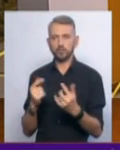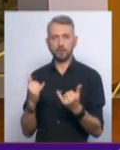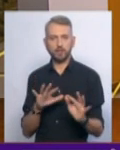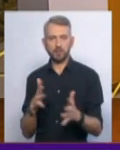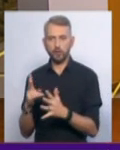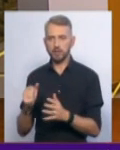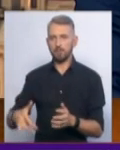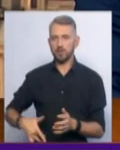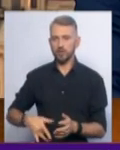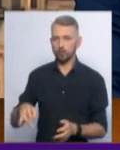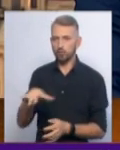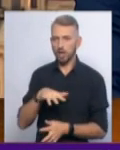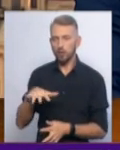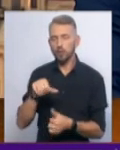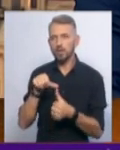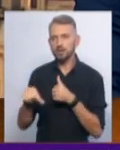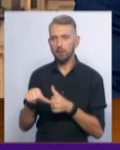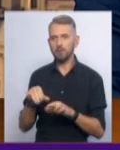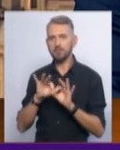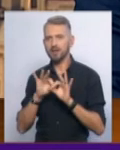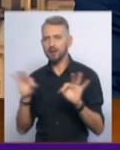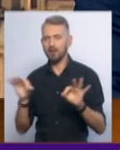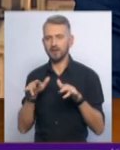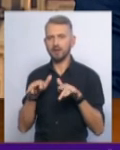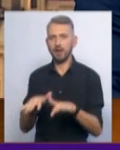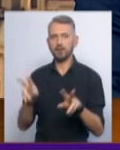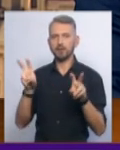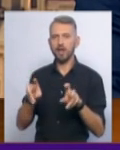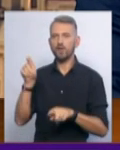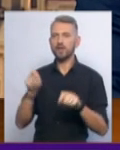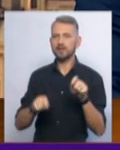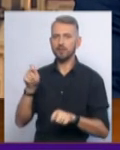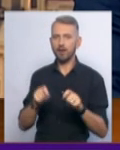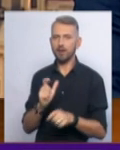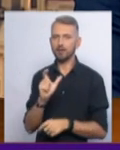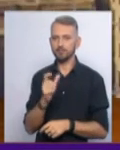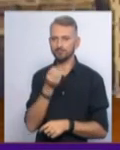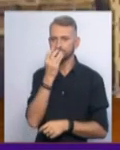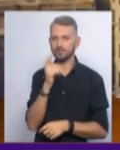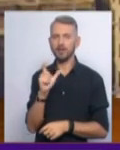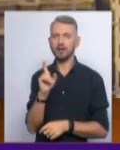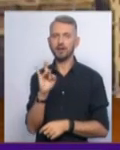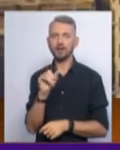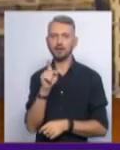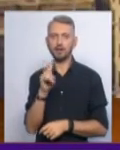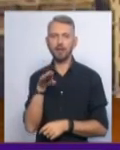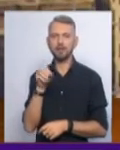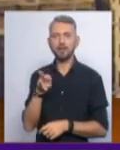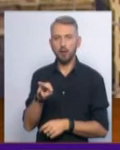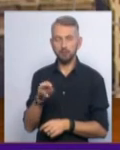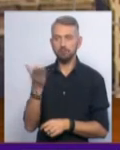на Печерському районі, а саме це прекрасний захід, фестиваль «Хризантем». Минулого тижня він